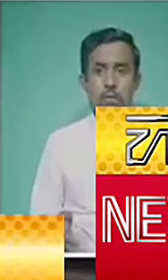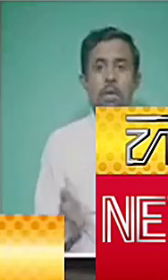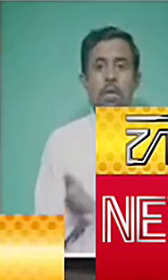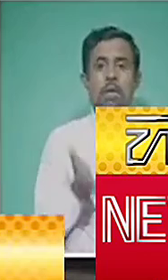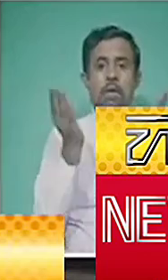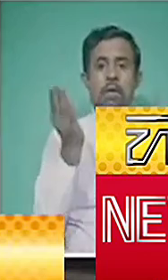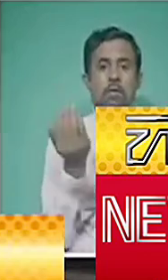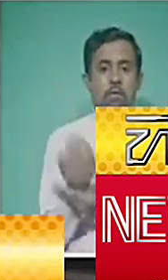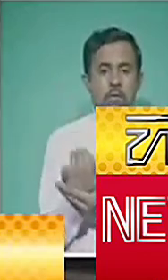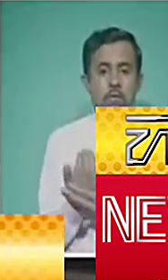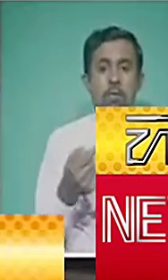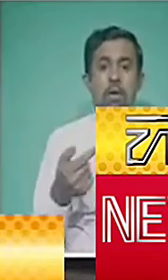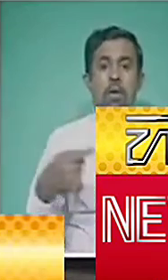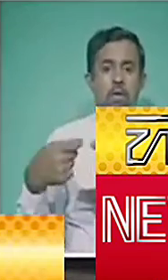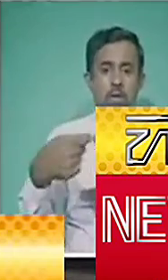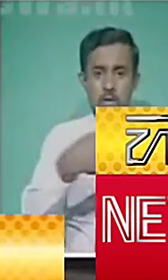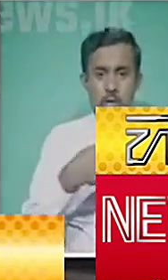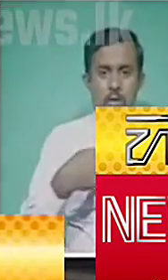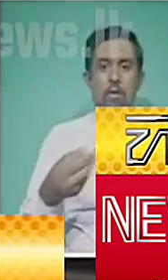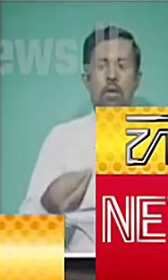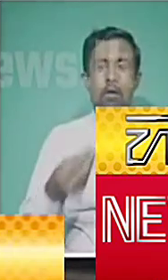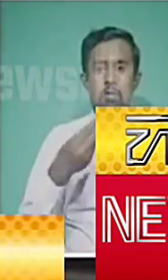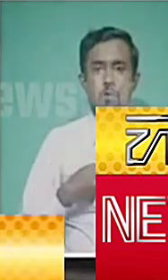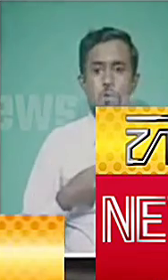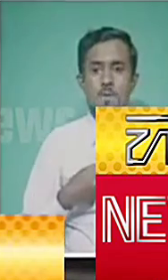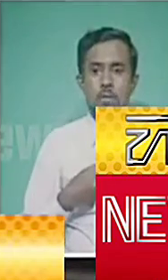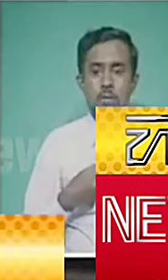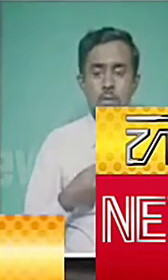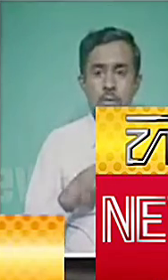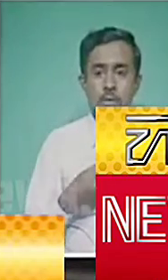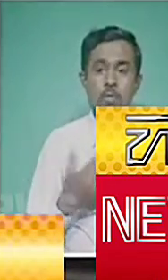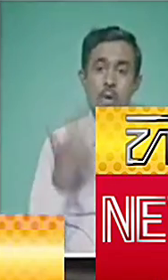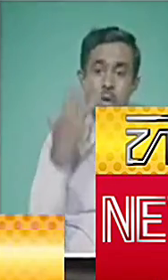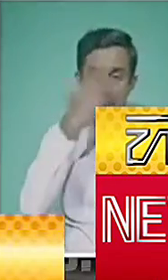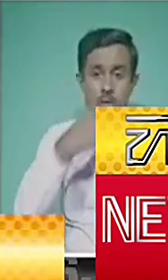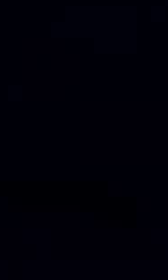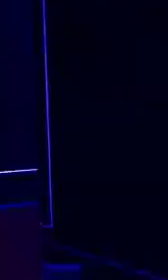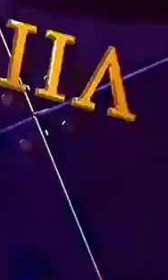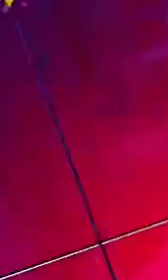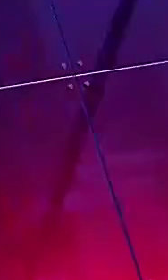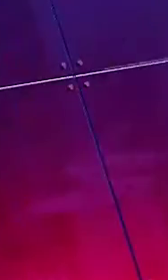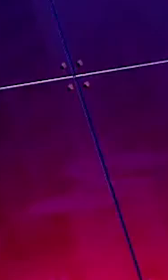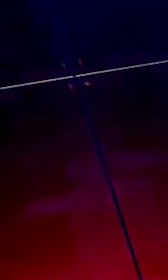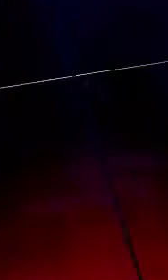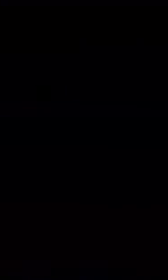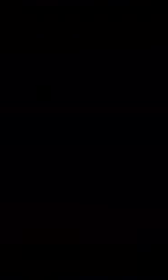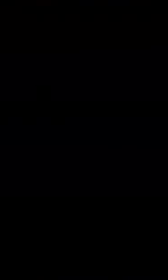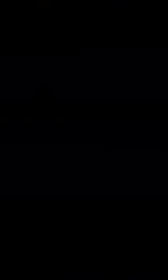ඉන්දියාවේ හිඟන්නොත් එකතු වෙලා සල්ලි එවන තත්ත්වයකට මේ සුන්දර ශ්‍රී ලංකාව පත් වෙලා.